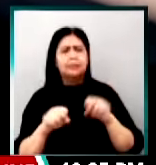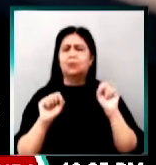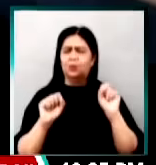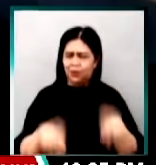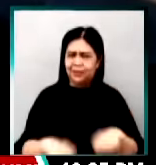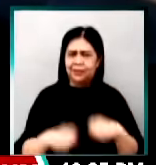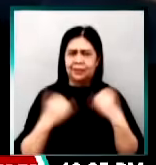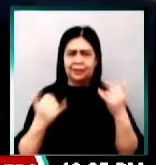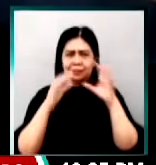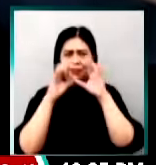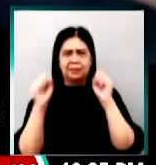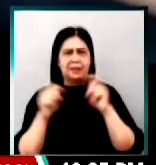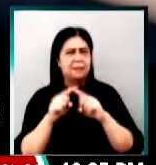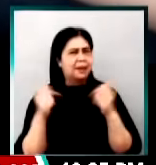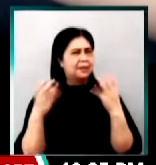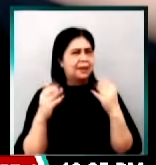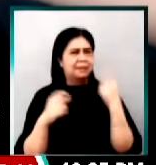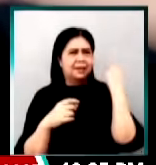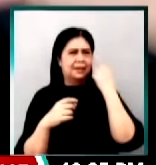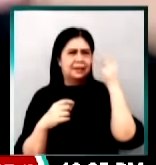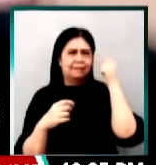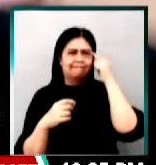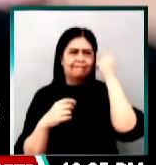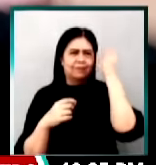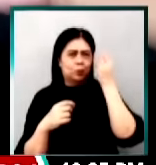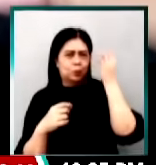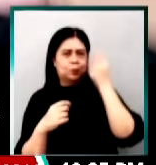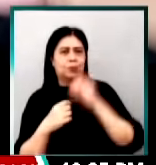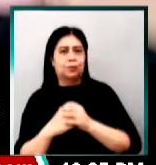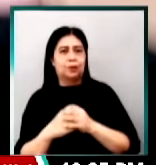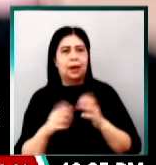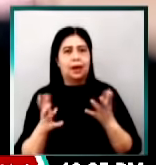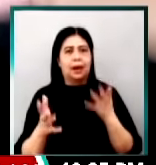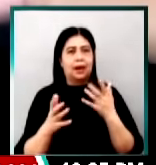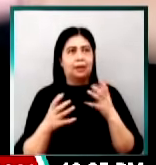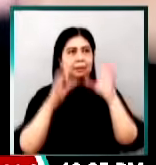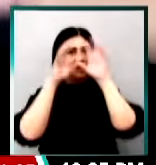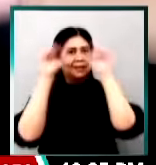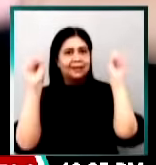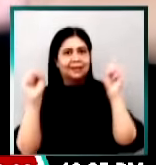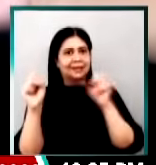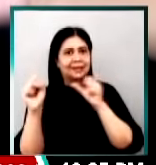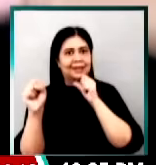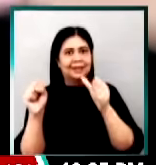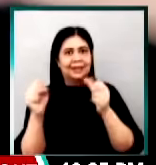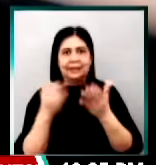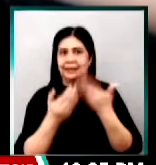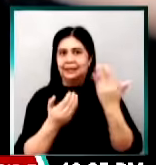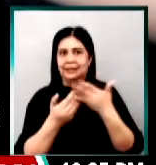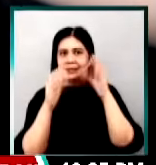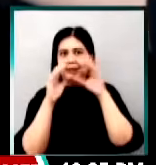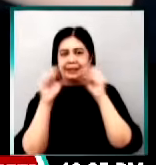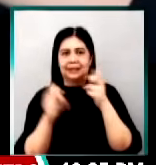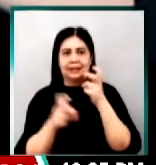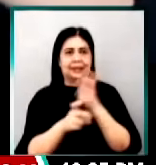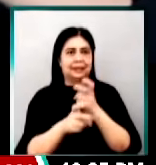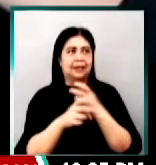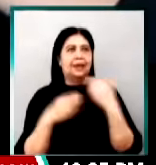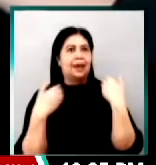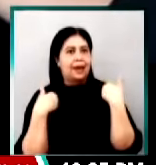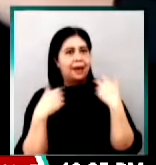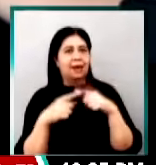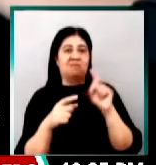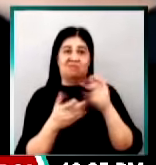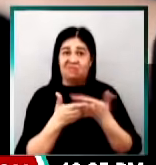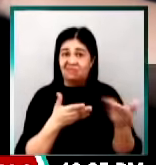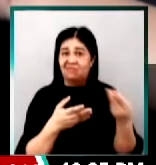ang daming factors na kailangan i-consider. At yung pagpipresidente, hindi yun madali. Kasi kailangan meron kang resources, kailangan